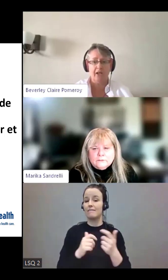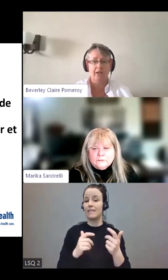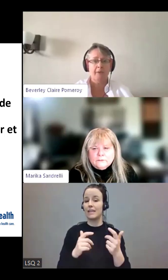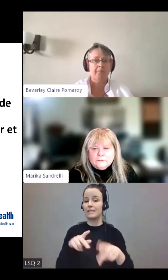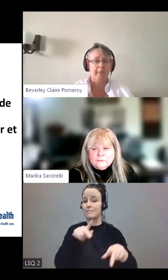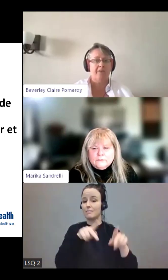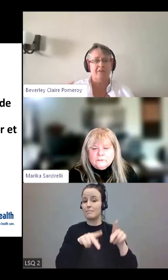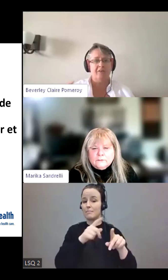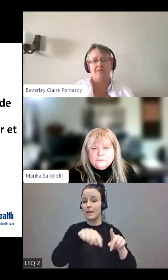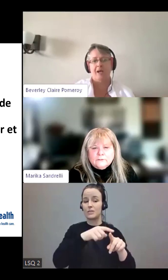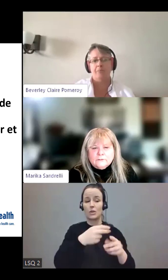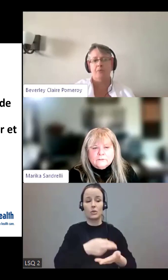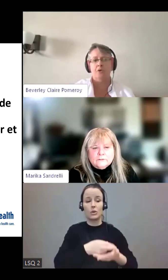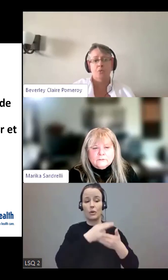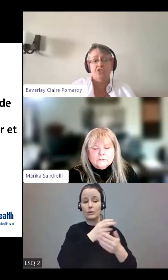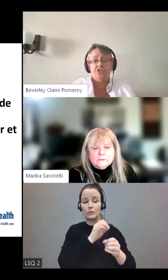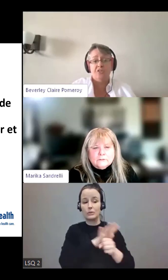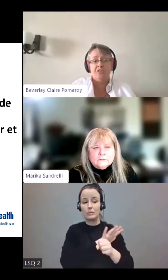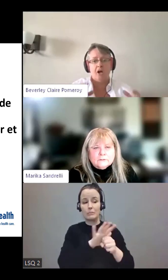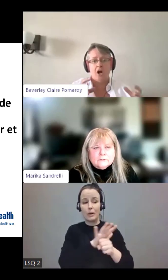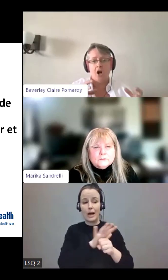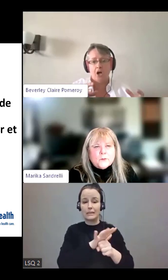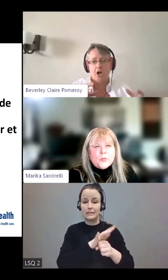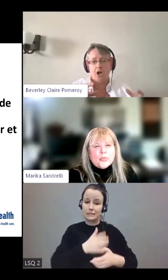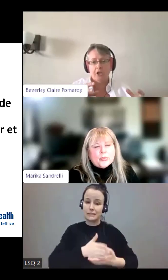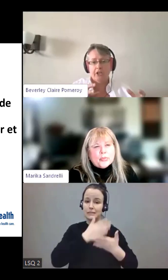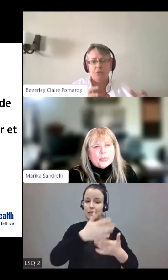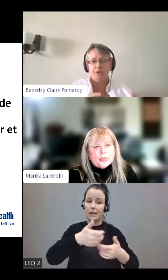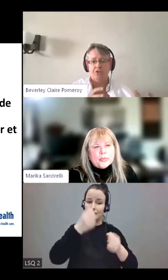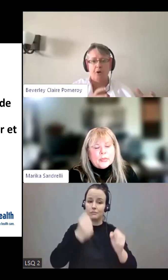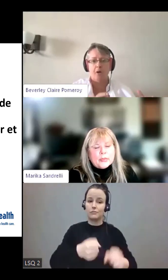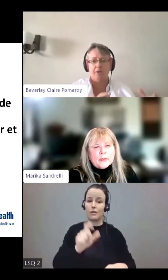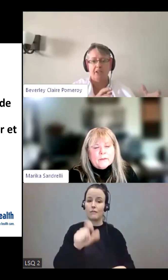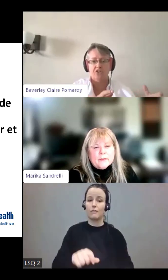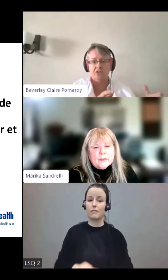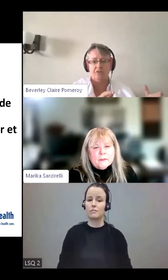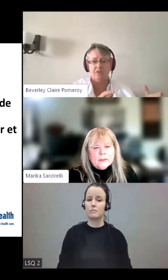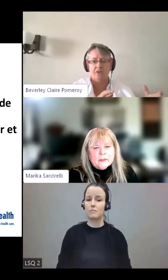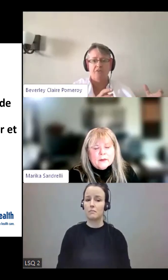Donc, dans le guide de langue, ici, on a changé.